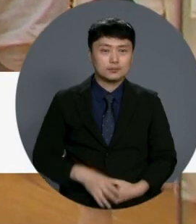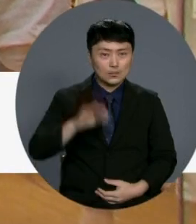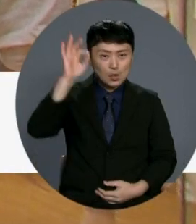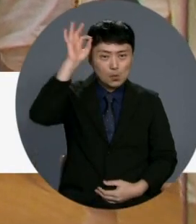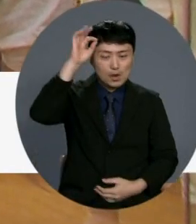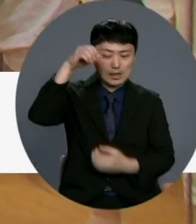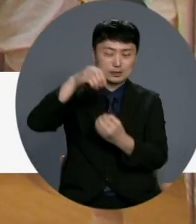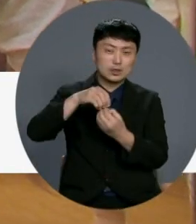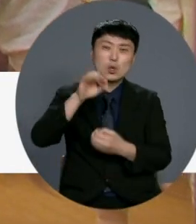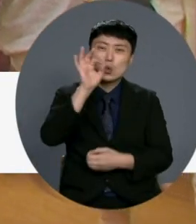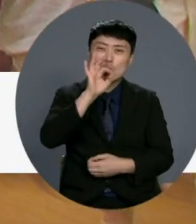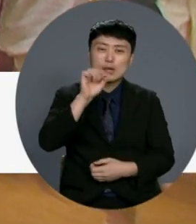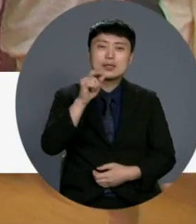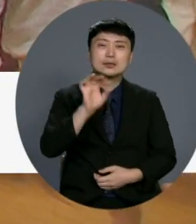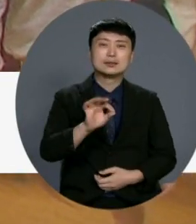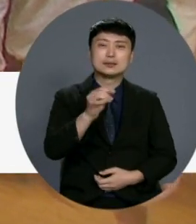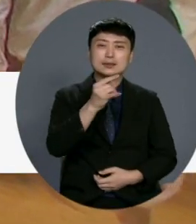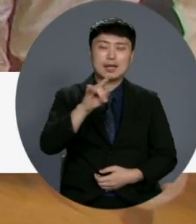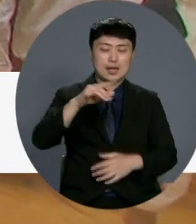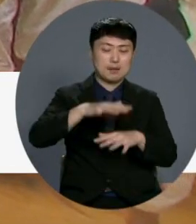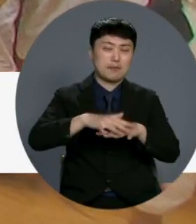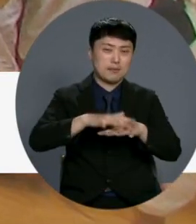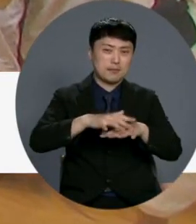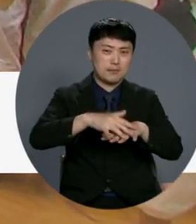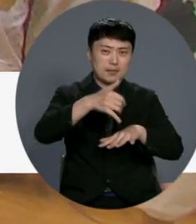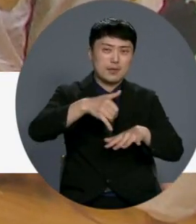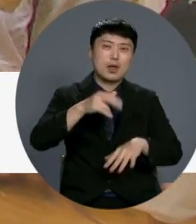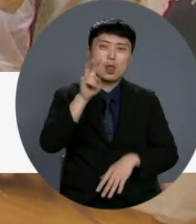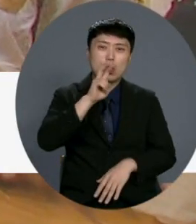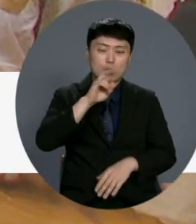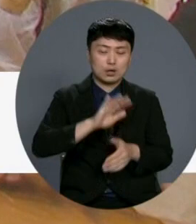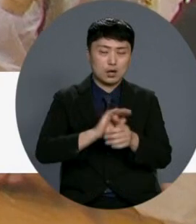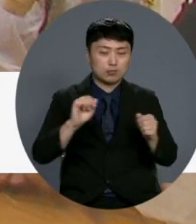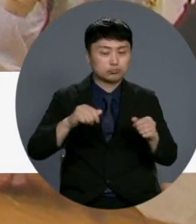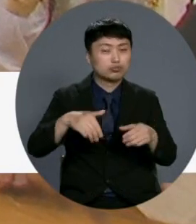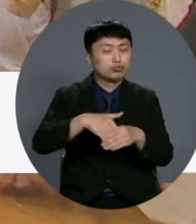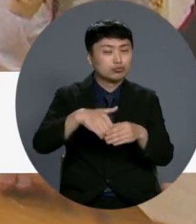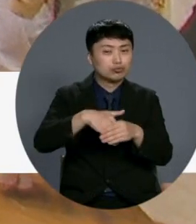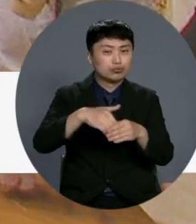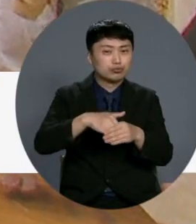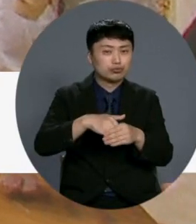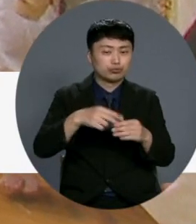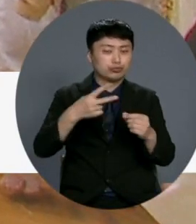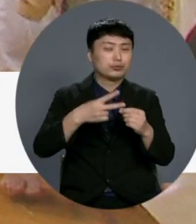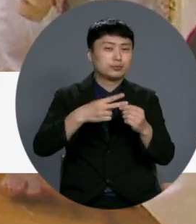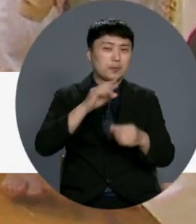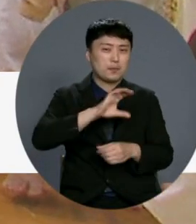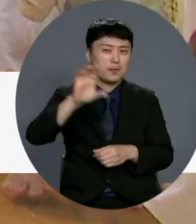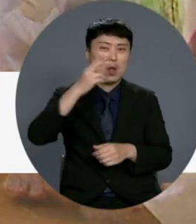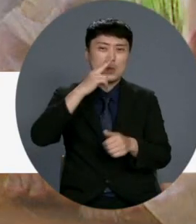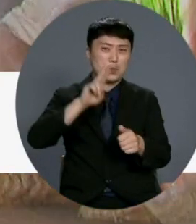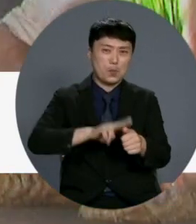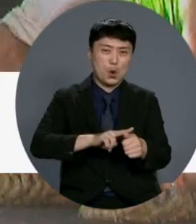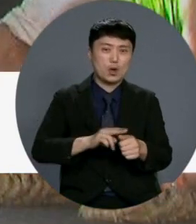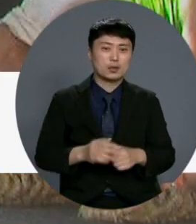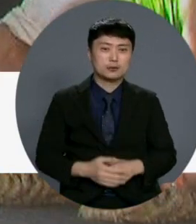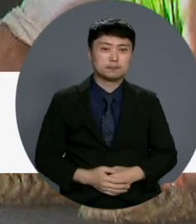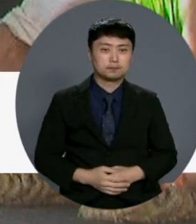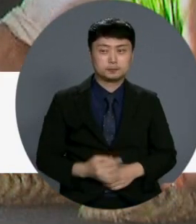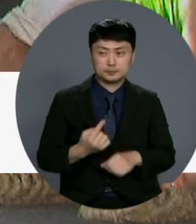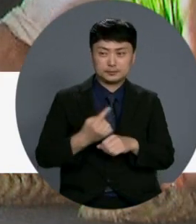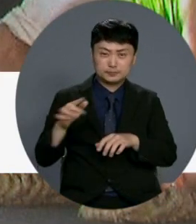포항의 전통 노래인 흥해 농요가 경상북도 무형문화재 등록에 두 번째 도전합니다. 지진의 상처를